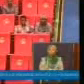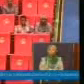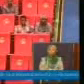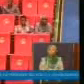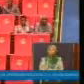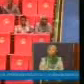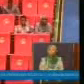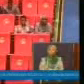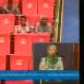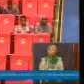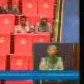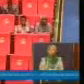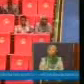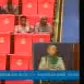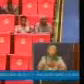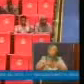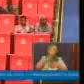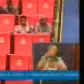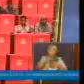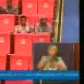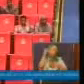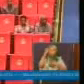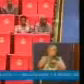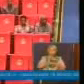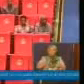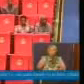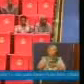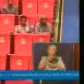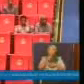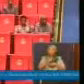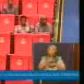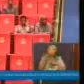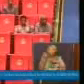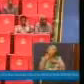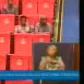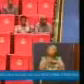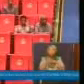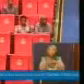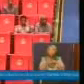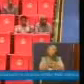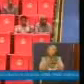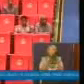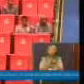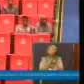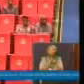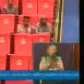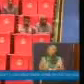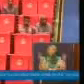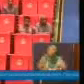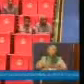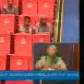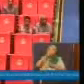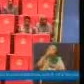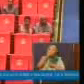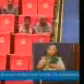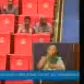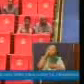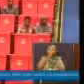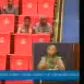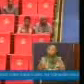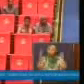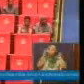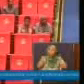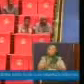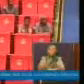Nakushukuru sana mheshimiwa mwenyekiti. Tulipoenda kwenye swala la tulipofikia hatua ya mwisho, wakaja na swala la hati.